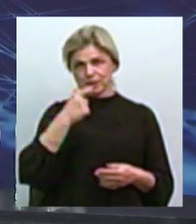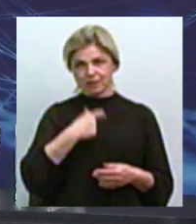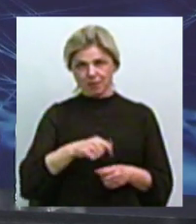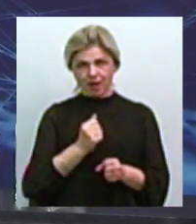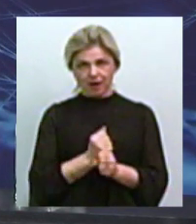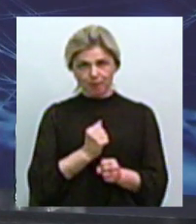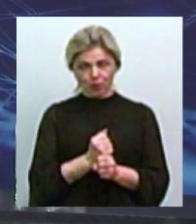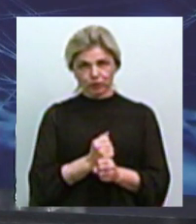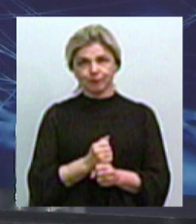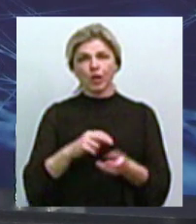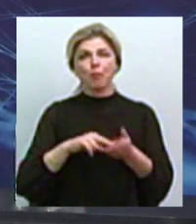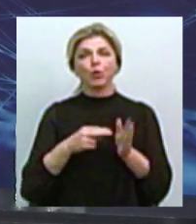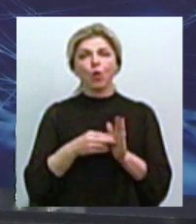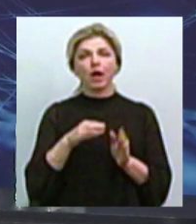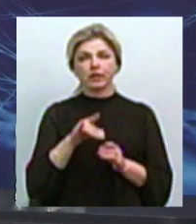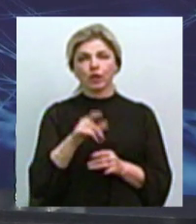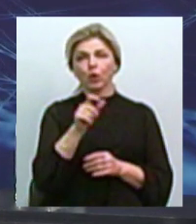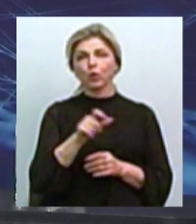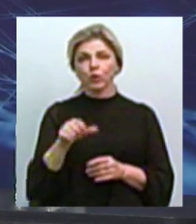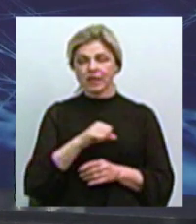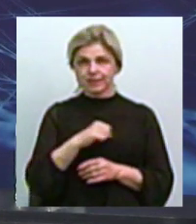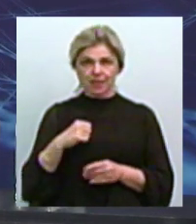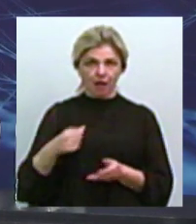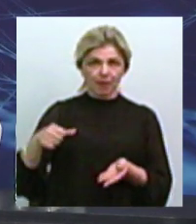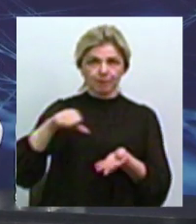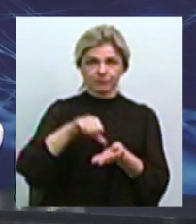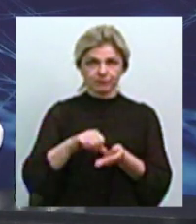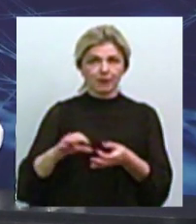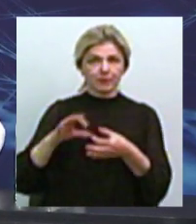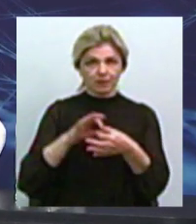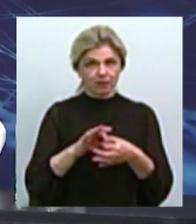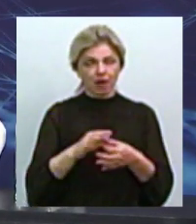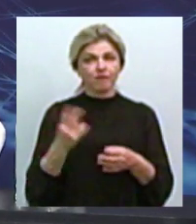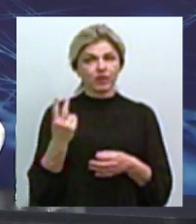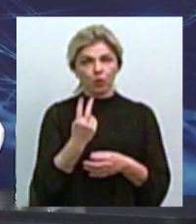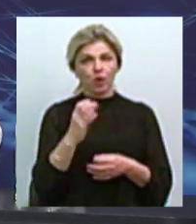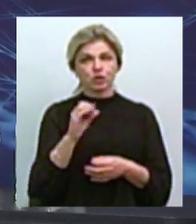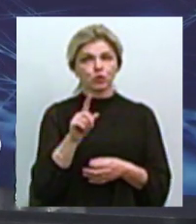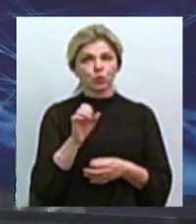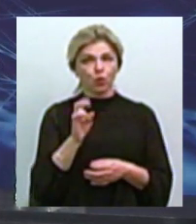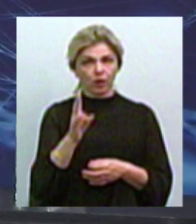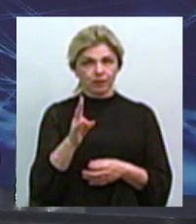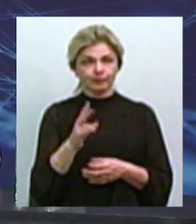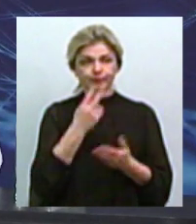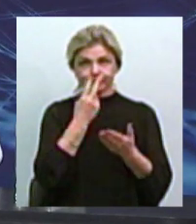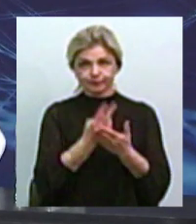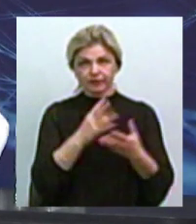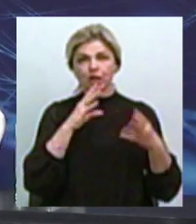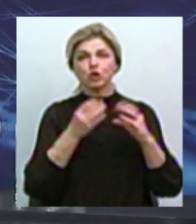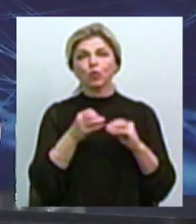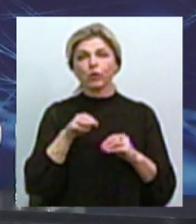самом деле к проекту просто люди сами присоединяются. То есть уже во втором сезоне, глядя на результаты